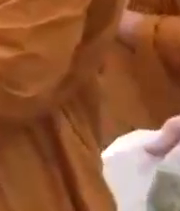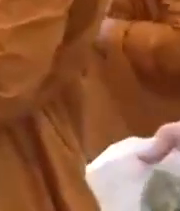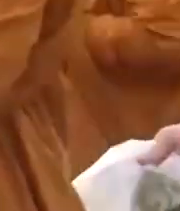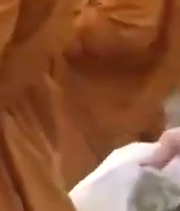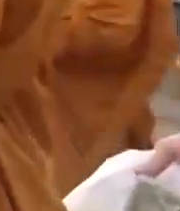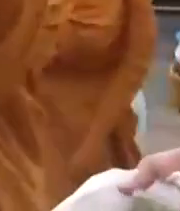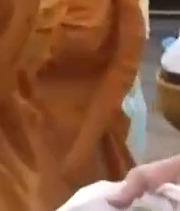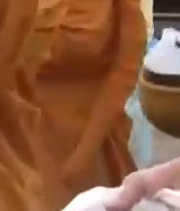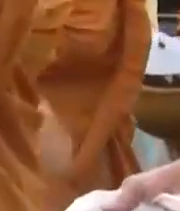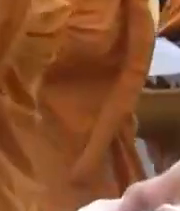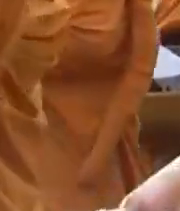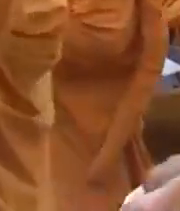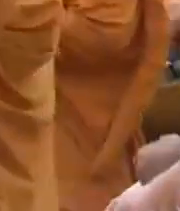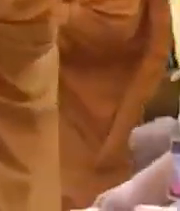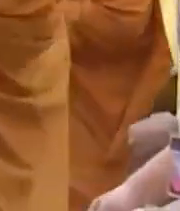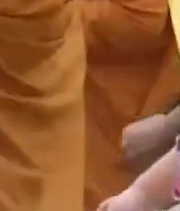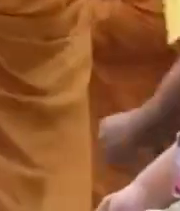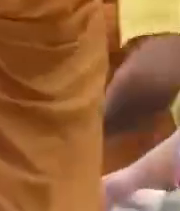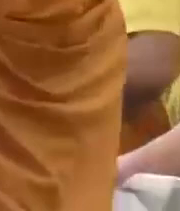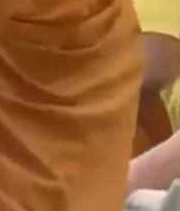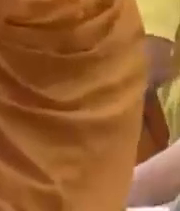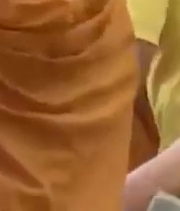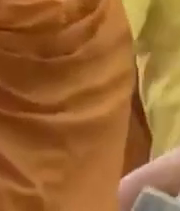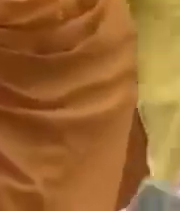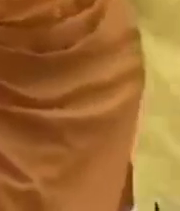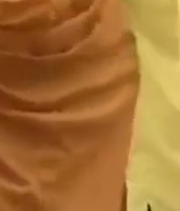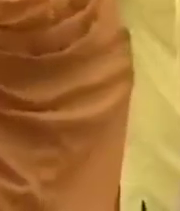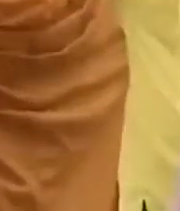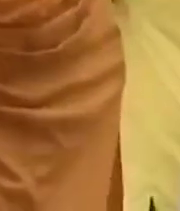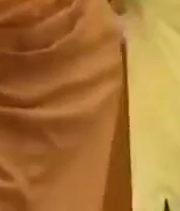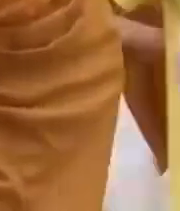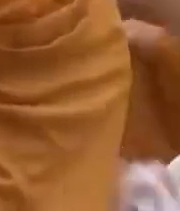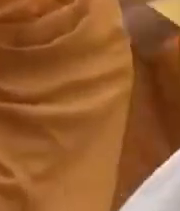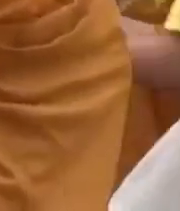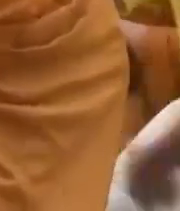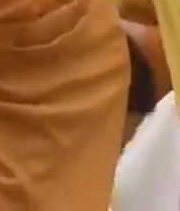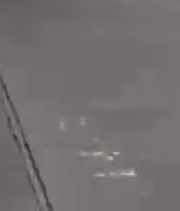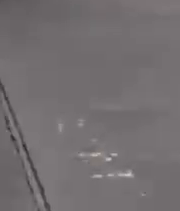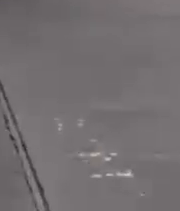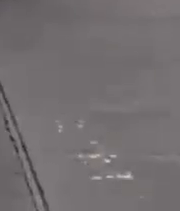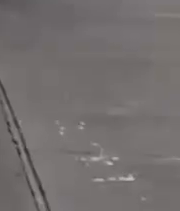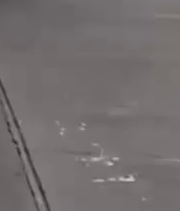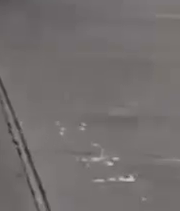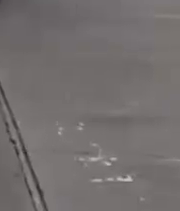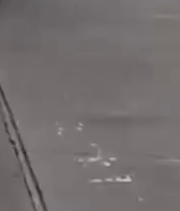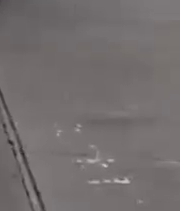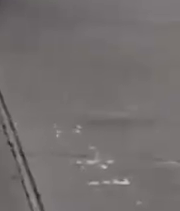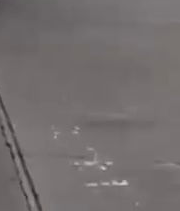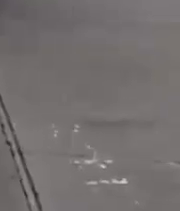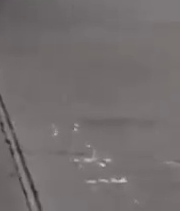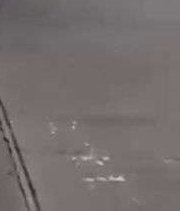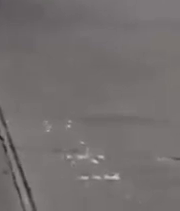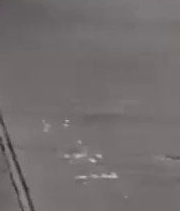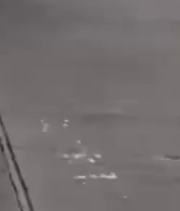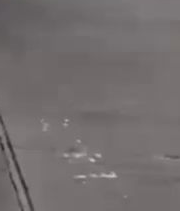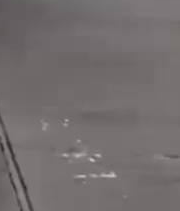อดคัดกรองสุขภาพผิวตรวจวัดมวลกระดูกคัดกรองความเสี่ยงโรคเบาหวานตรวจคลื่นหัวใจไฟฟ้าและฉีดวัคซีนป้อง